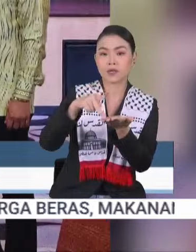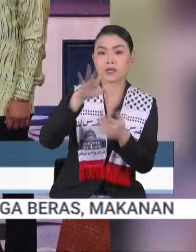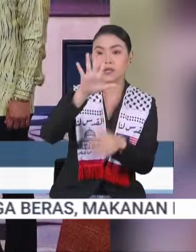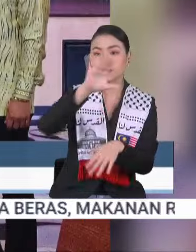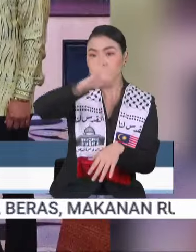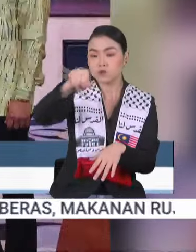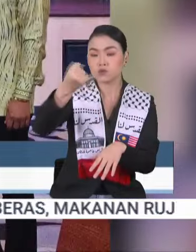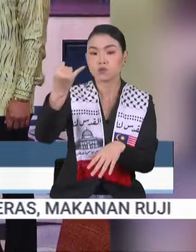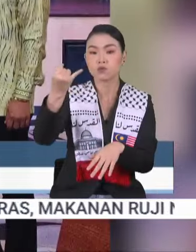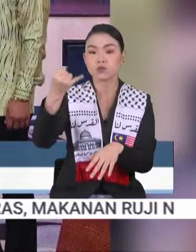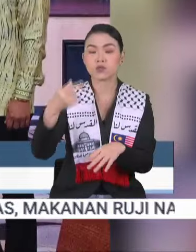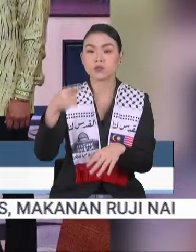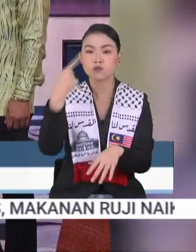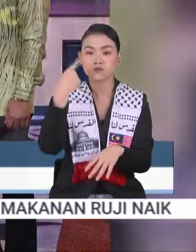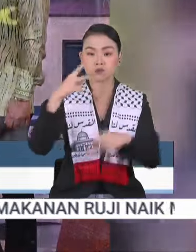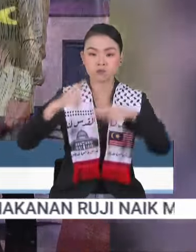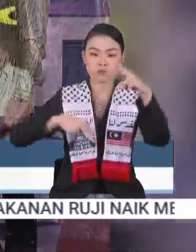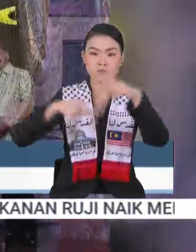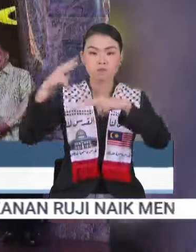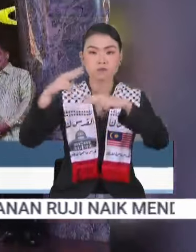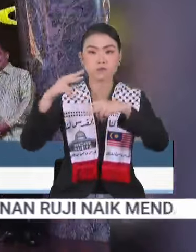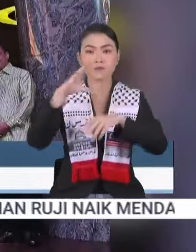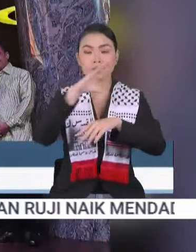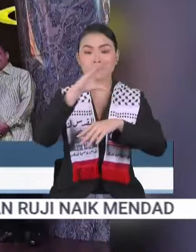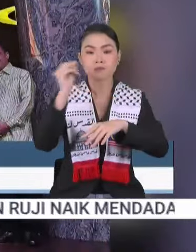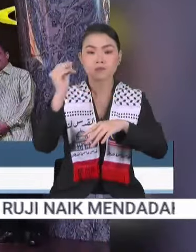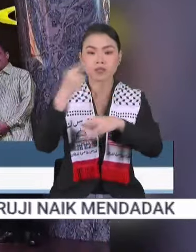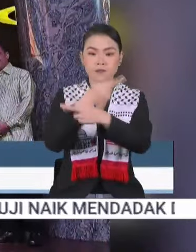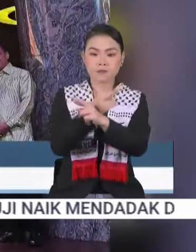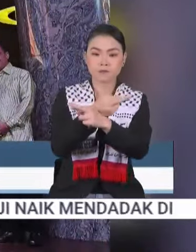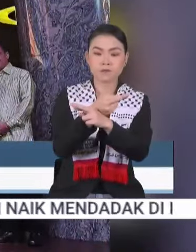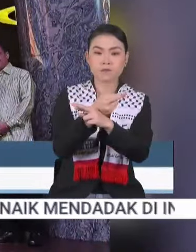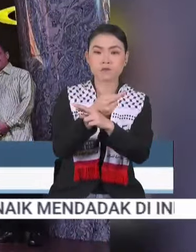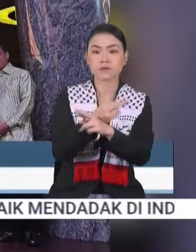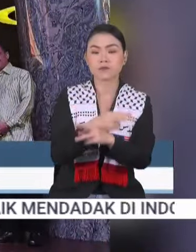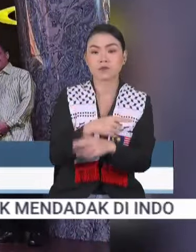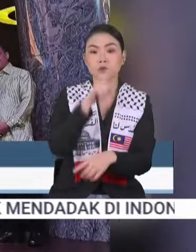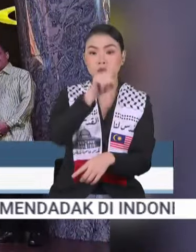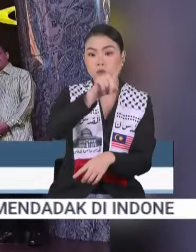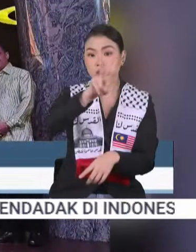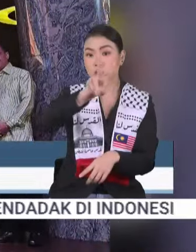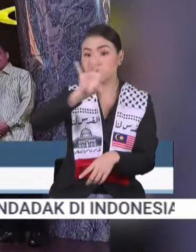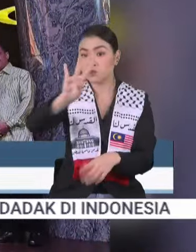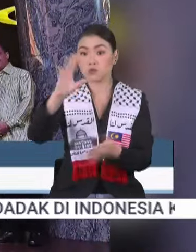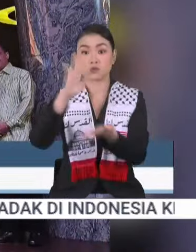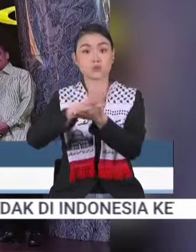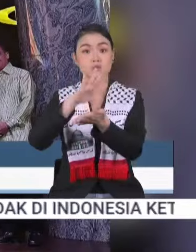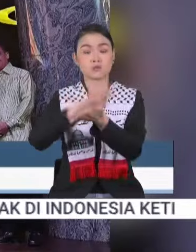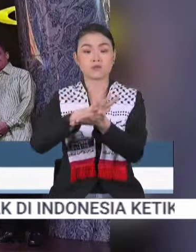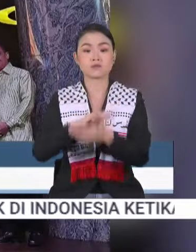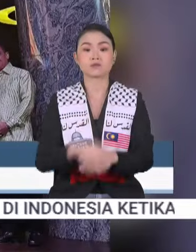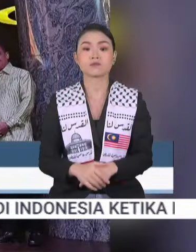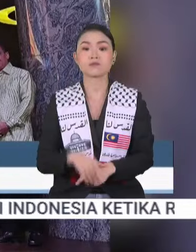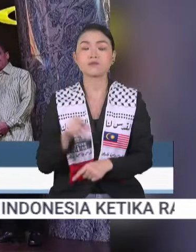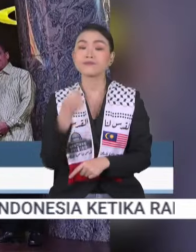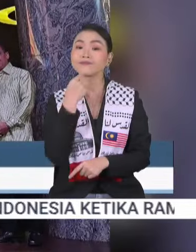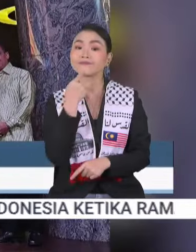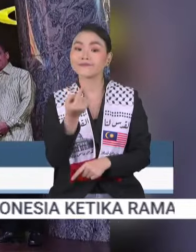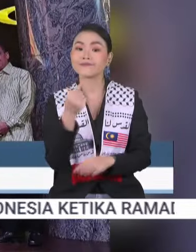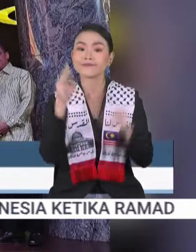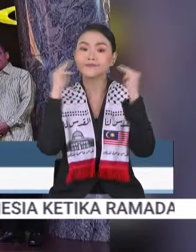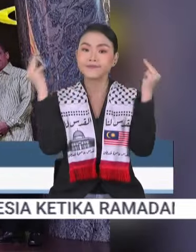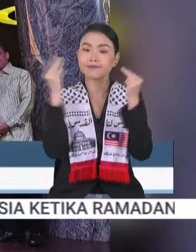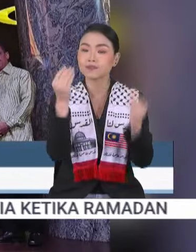hingga tahun lalu untuk membantu pembangunan dan penyelenggaraan fizikal 127 sekolah Beliau berkata demikian pada